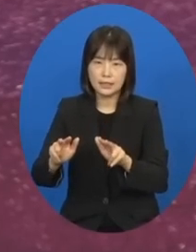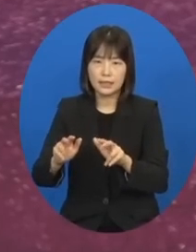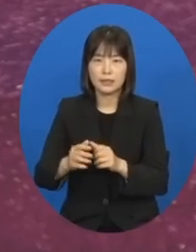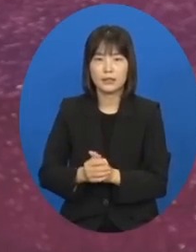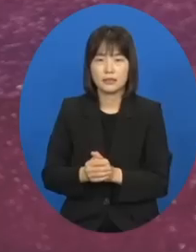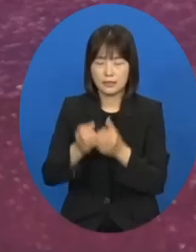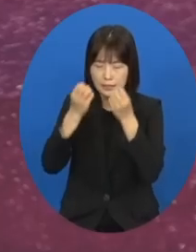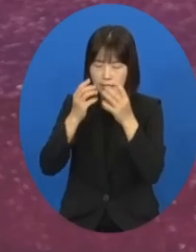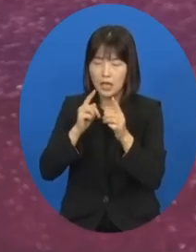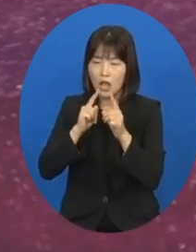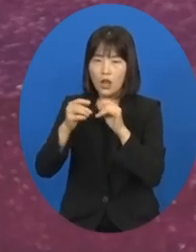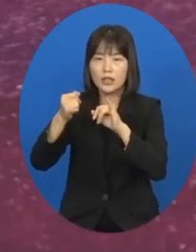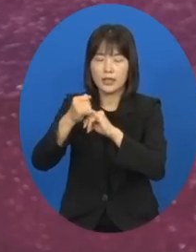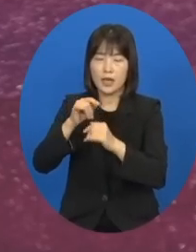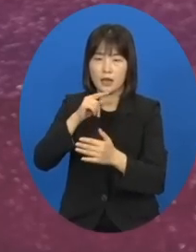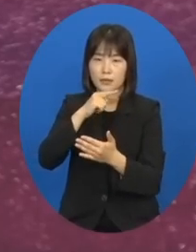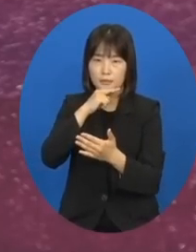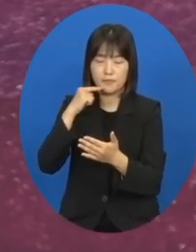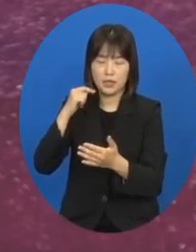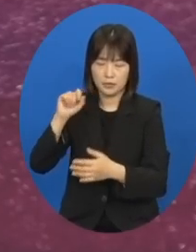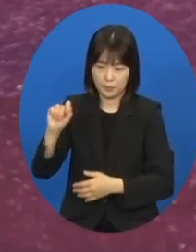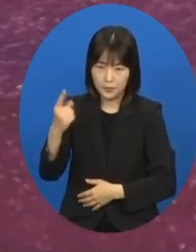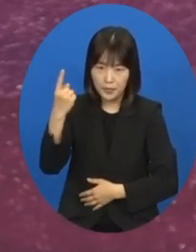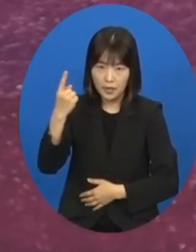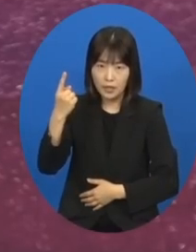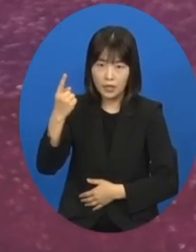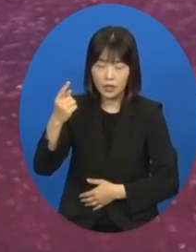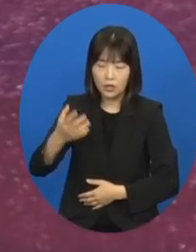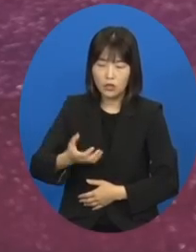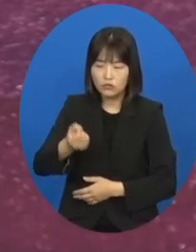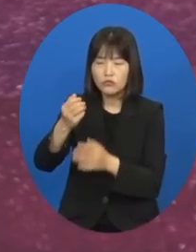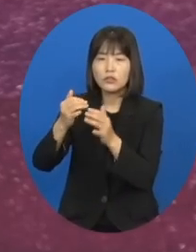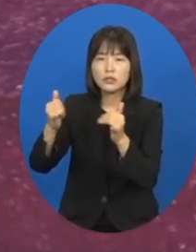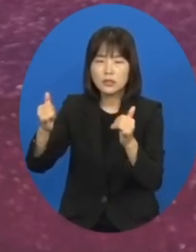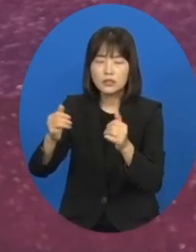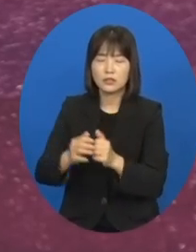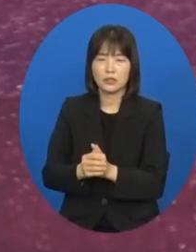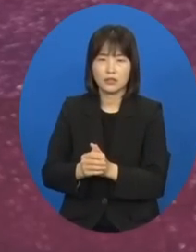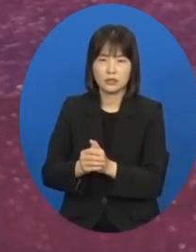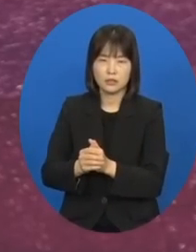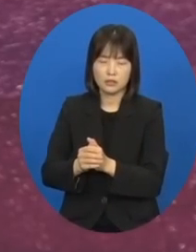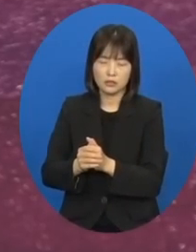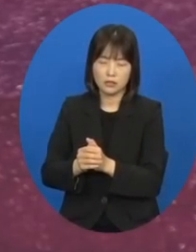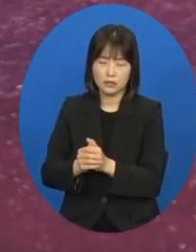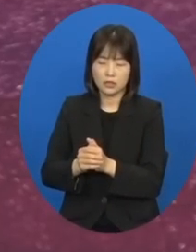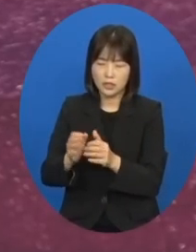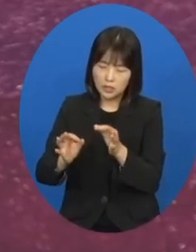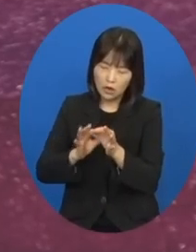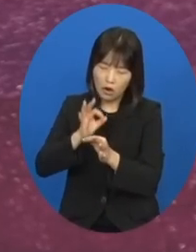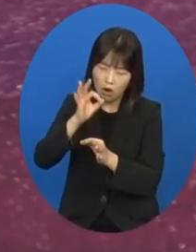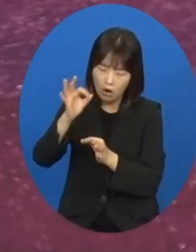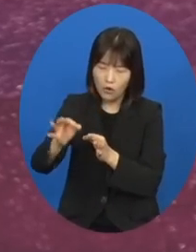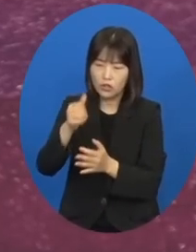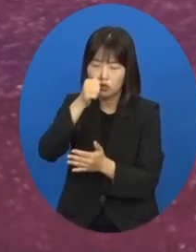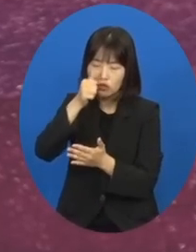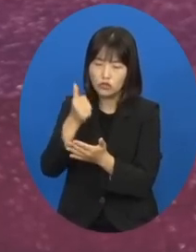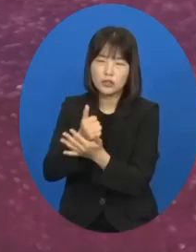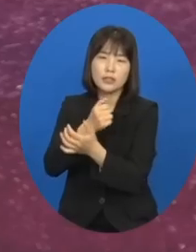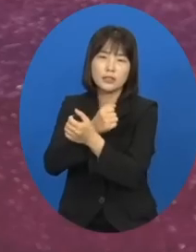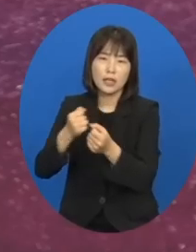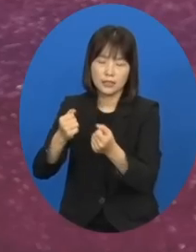새로운 언약의 피로 말미암아 누리는 자들은 영원히 단번에 영원히 죄가 사해지는 그 은혜를